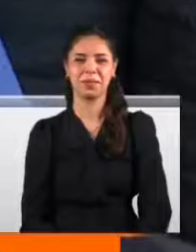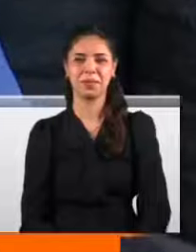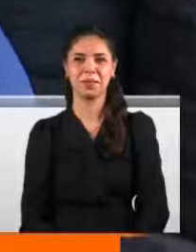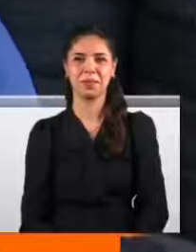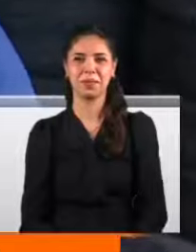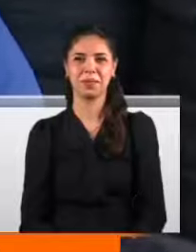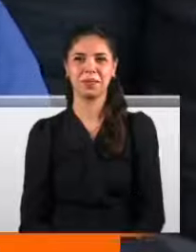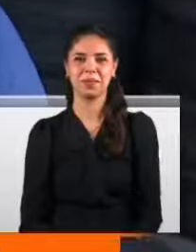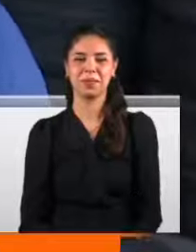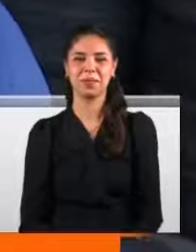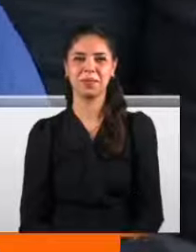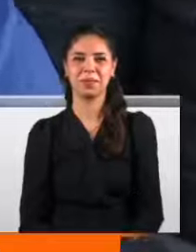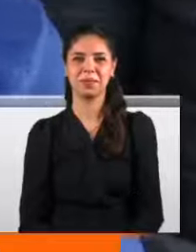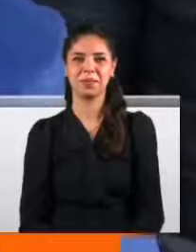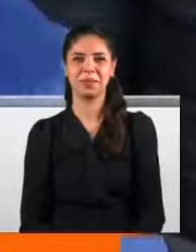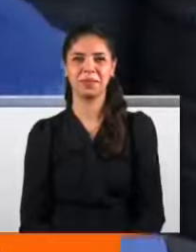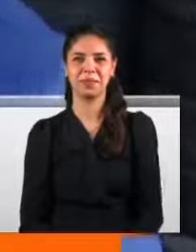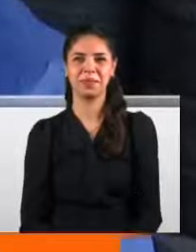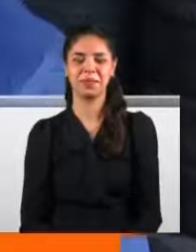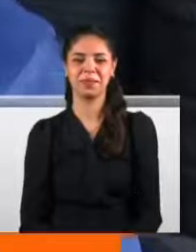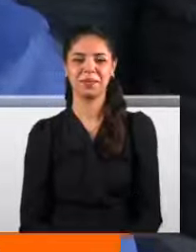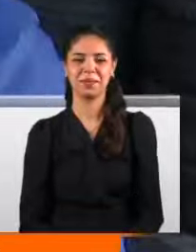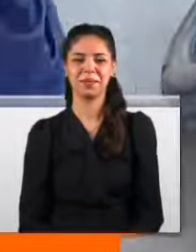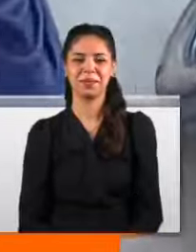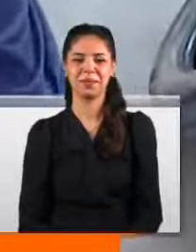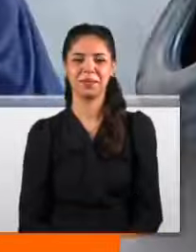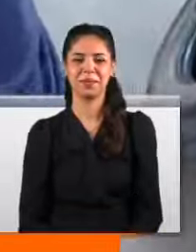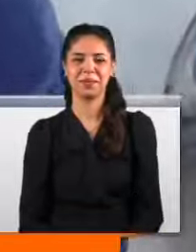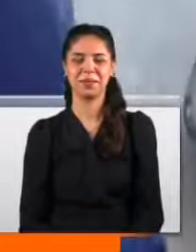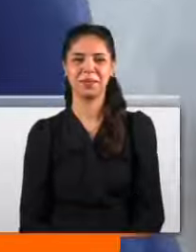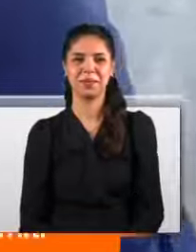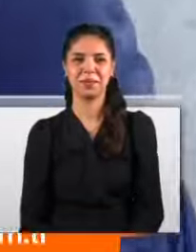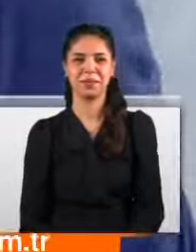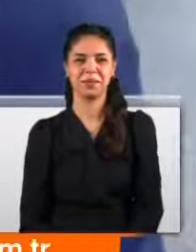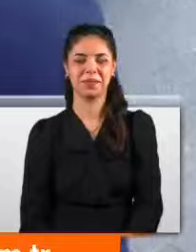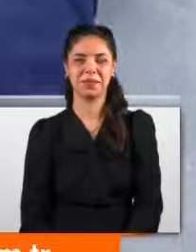Aşkımı o yıllarda kalbime yazmıştım. Şimdi de plakasına yazdım. Sana